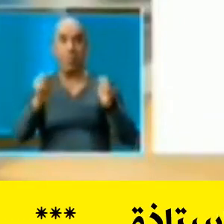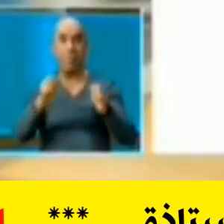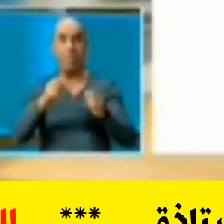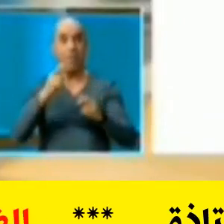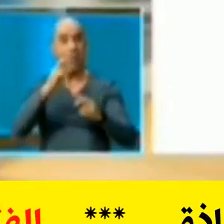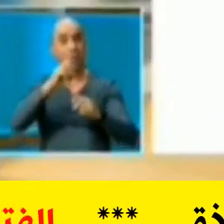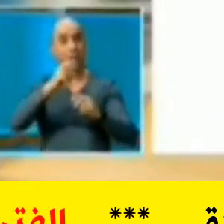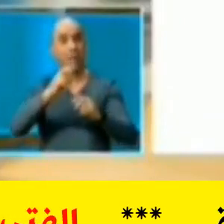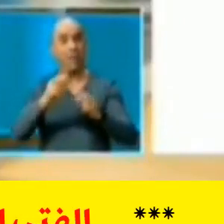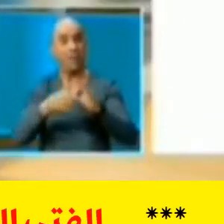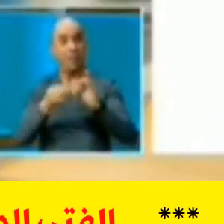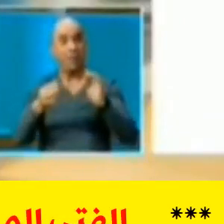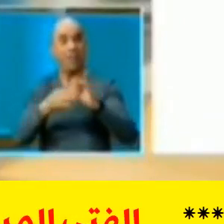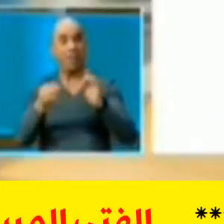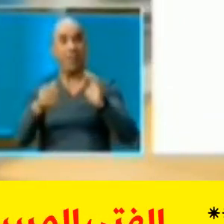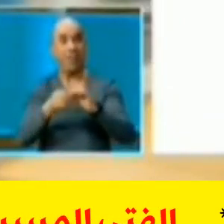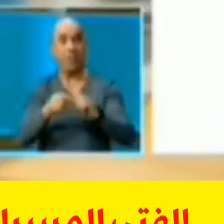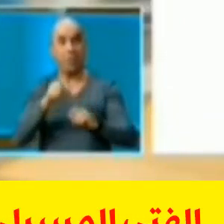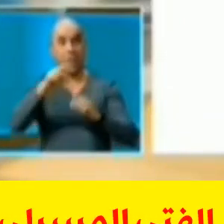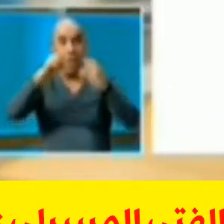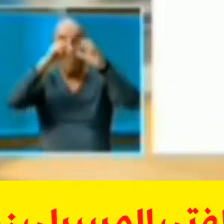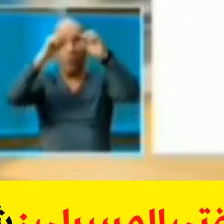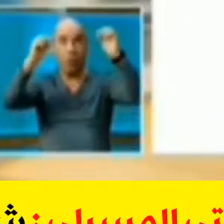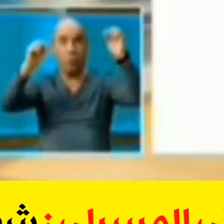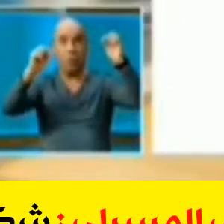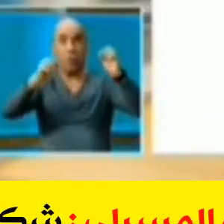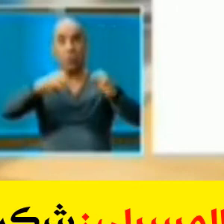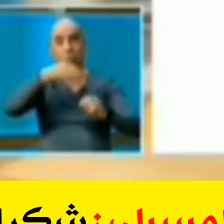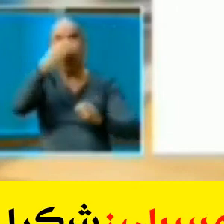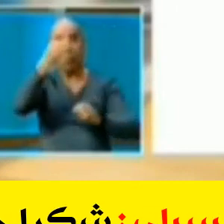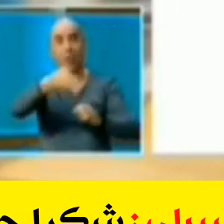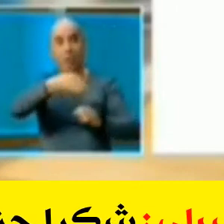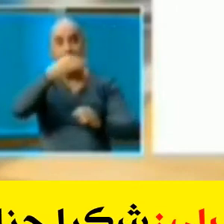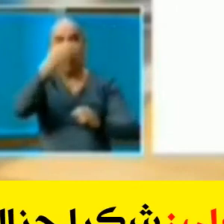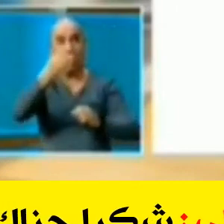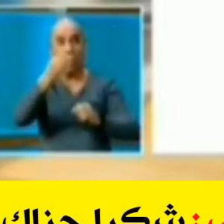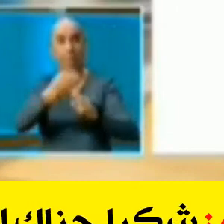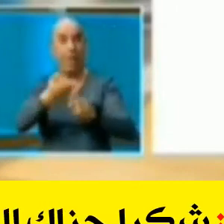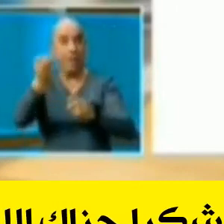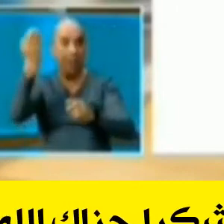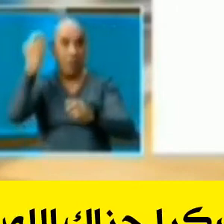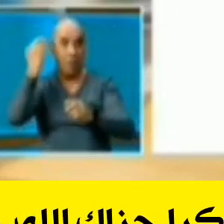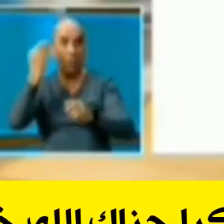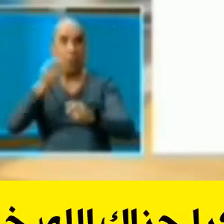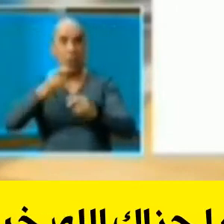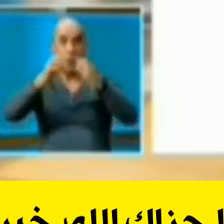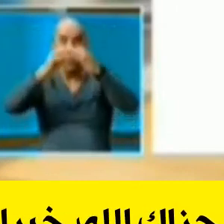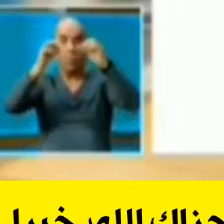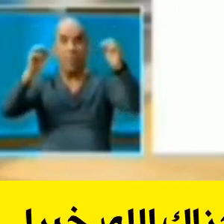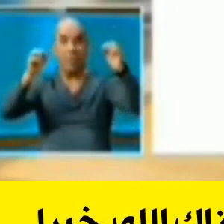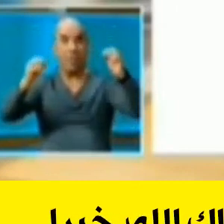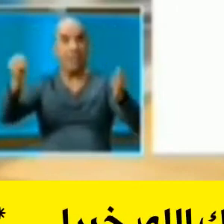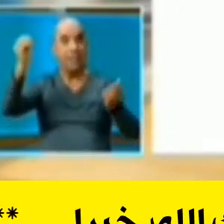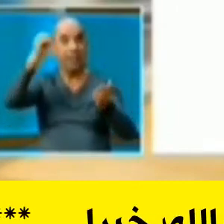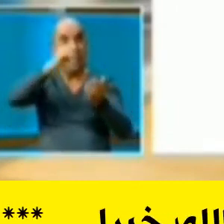إلا بجملة تذكر بعده، نسميها بجملة صلة الموصول.